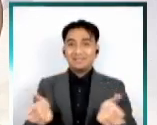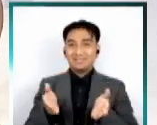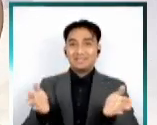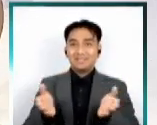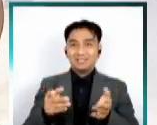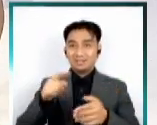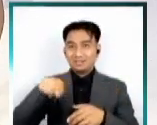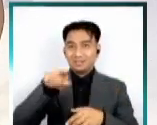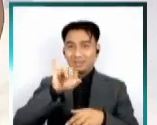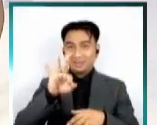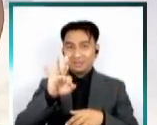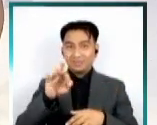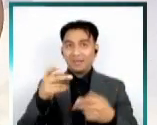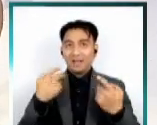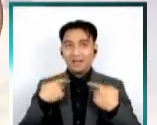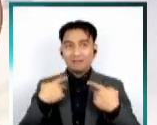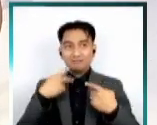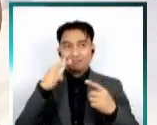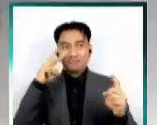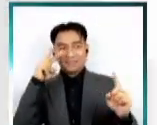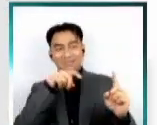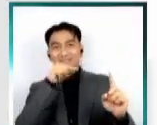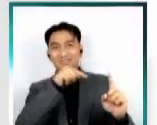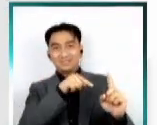pala yun kung ganito ang makasabay ninyo?